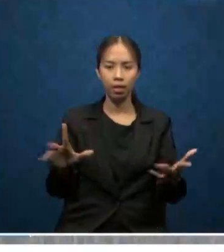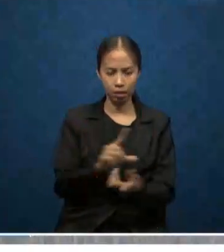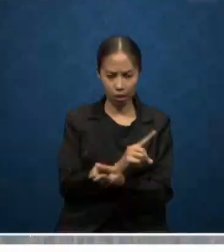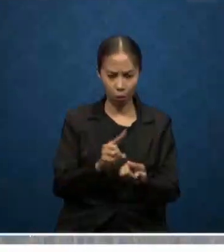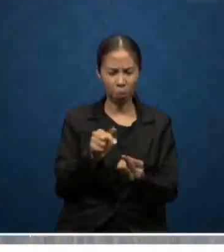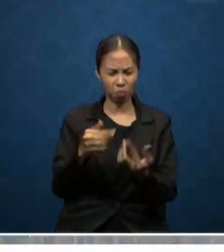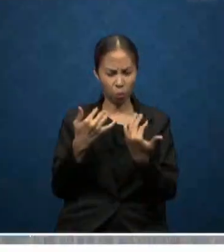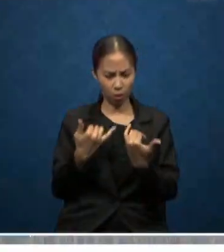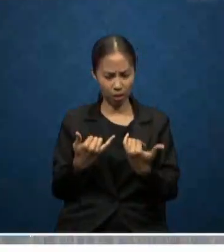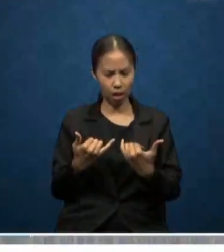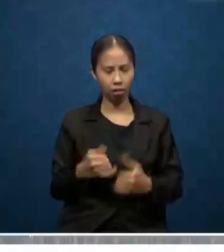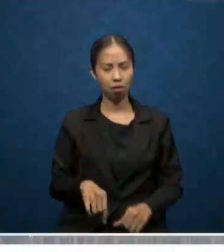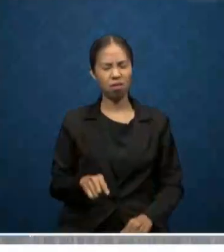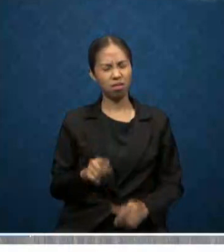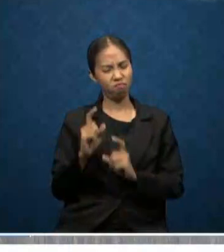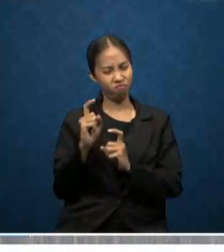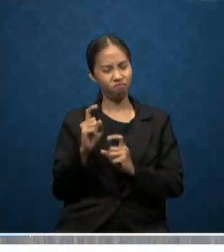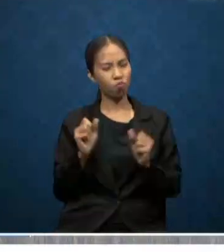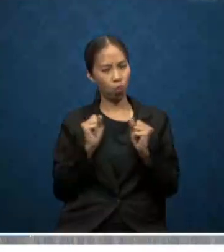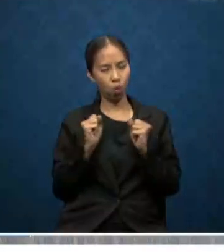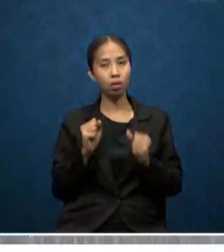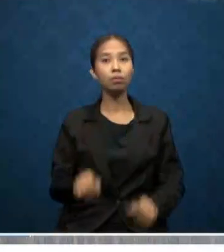ากลัวถ้า